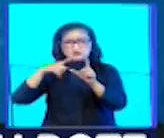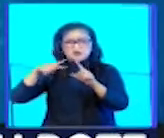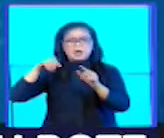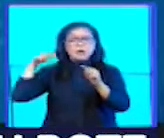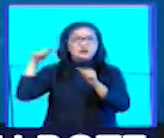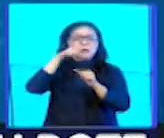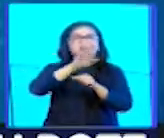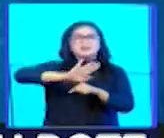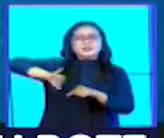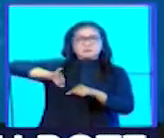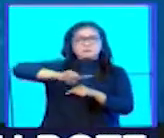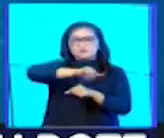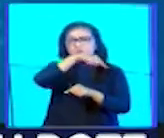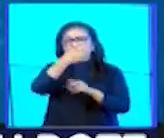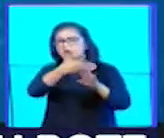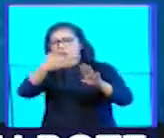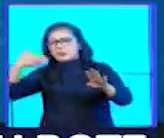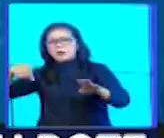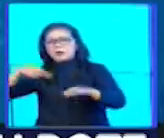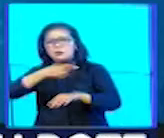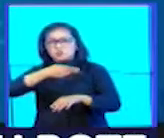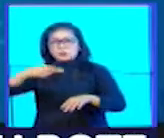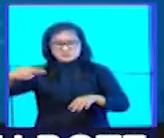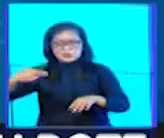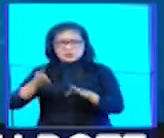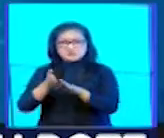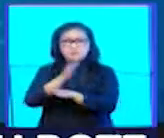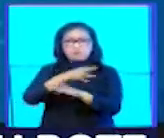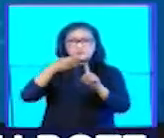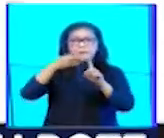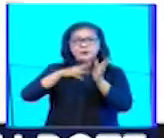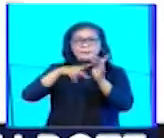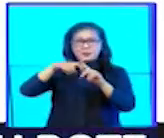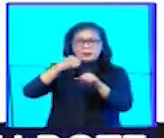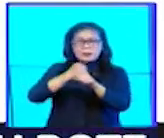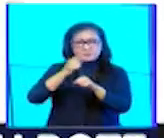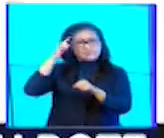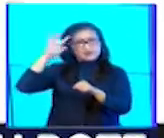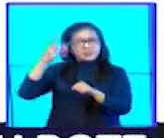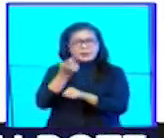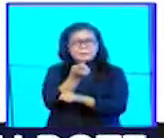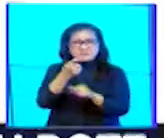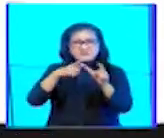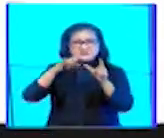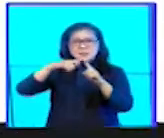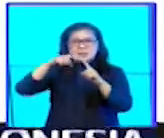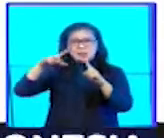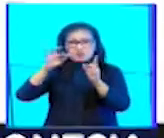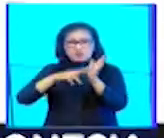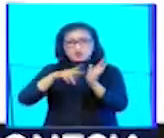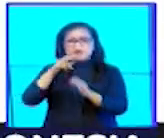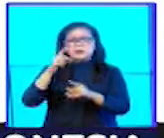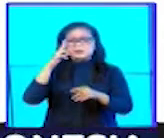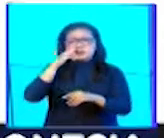menjauh dari wilayah Indonesia sebelumnya BMKG memprakirakan bibit siklon ini menguap pada Senin dinihari meski bibit siklon